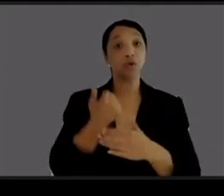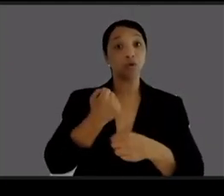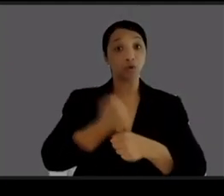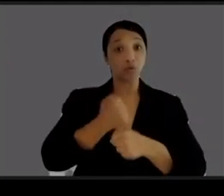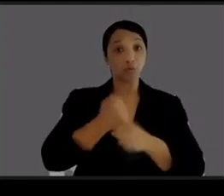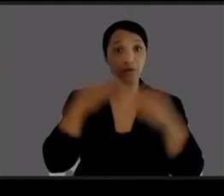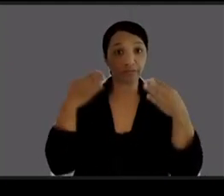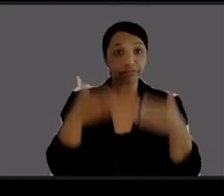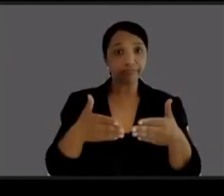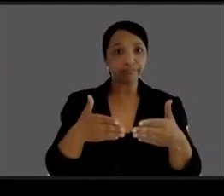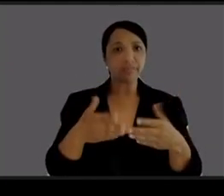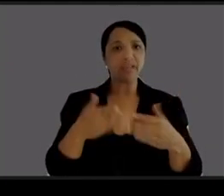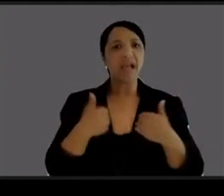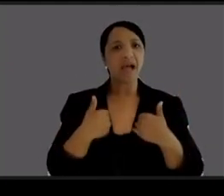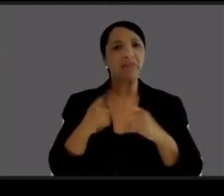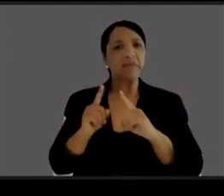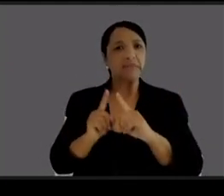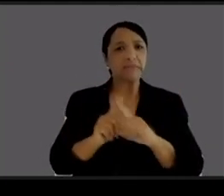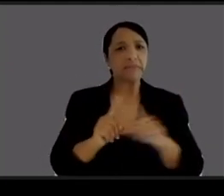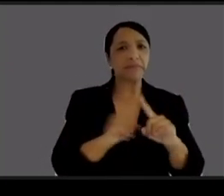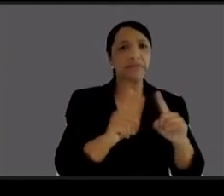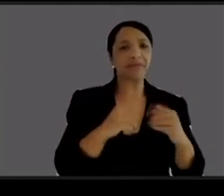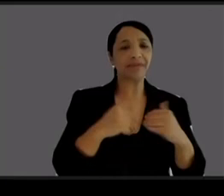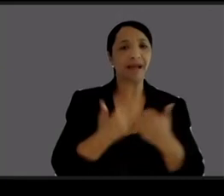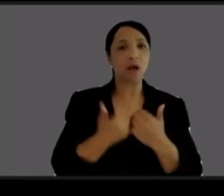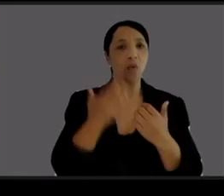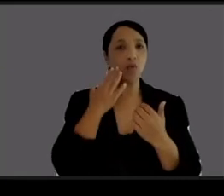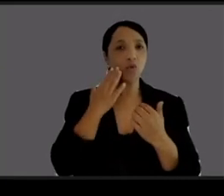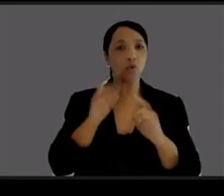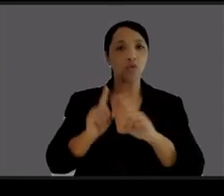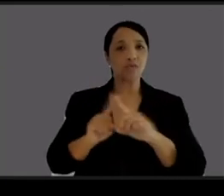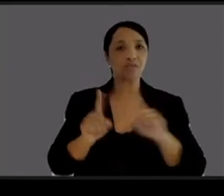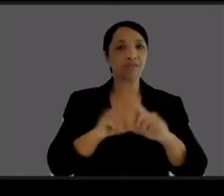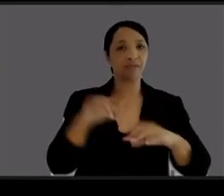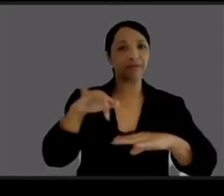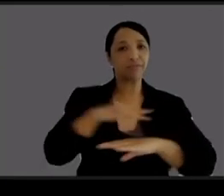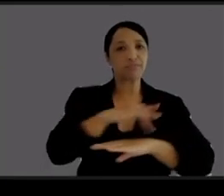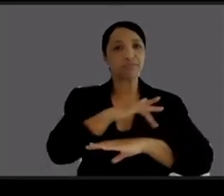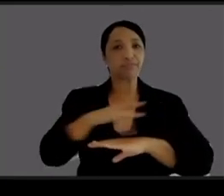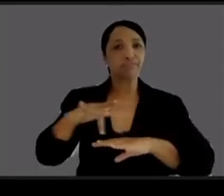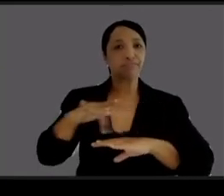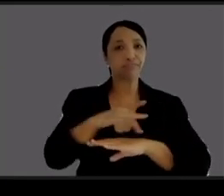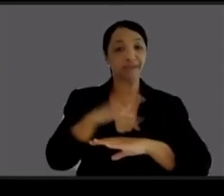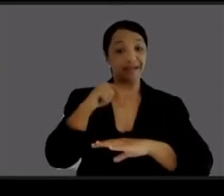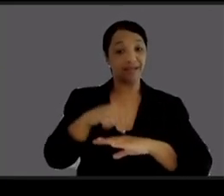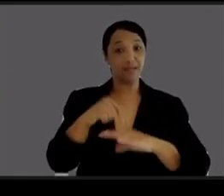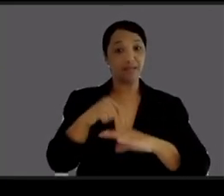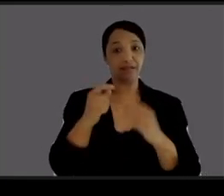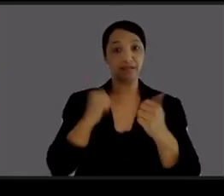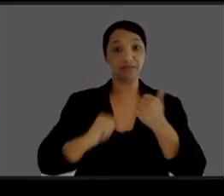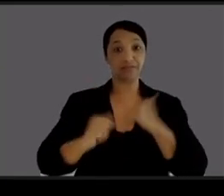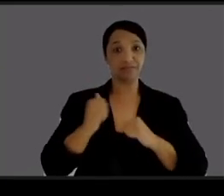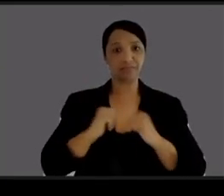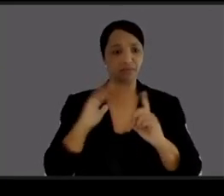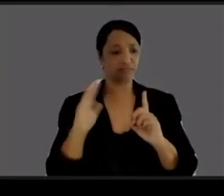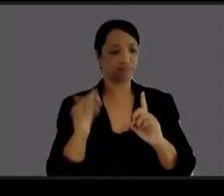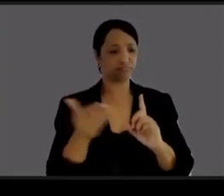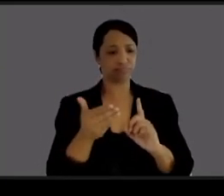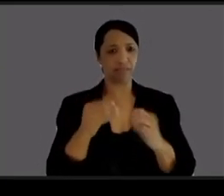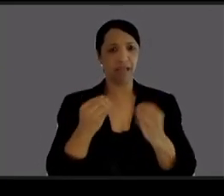و هذه المسرحيه تعيد صياغه مفاهيم التقليد في تثبيت